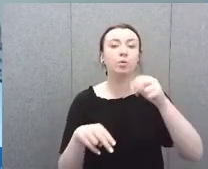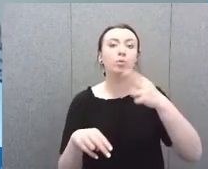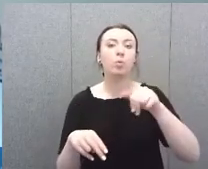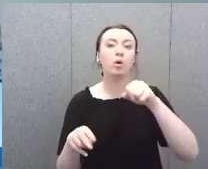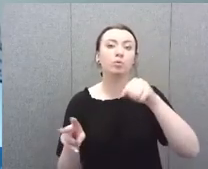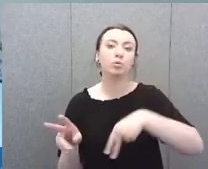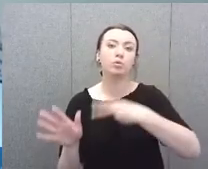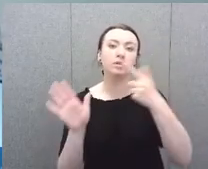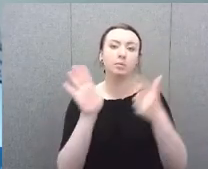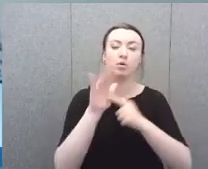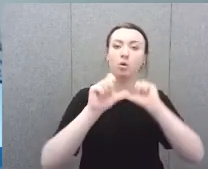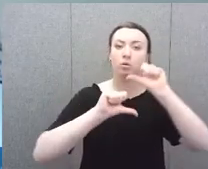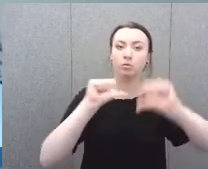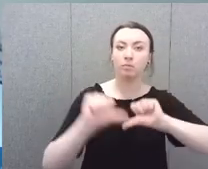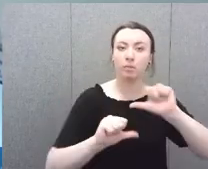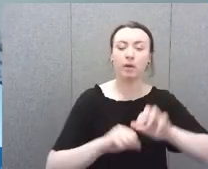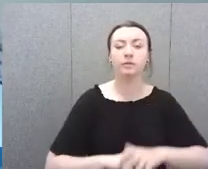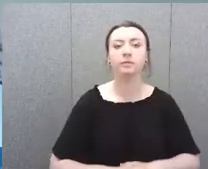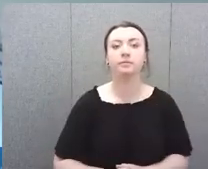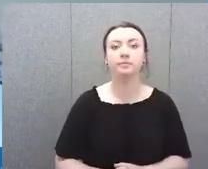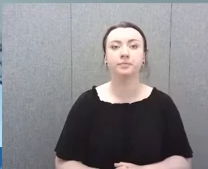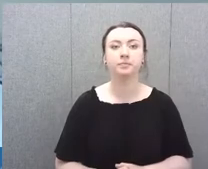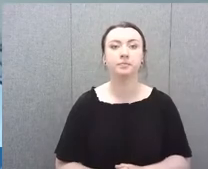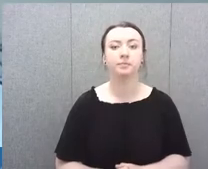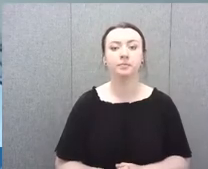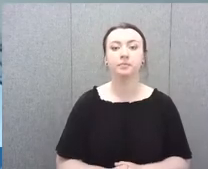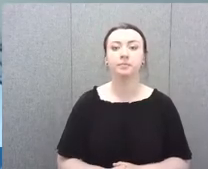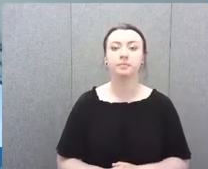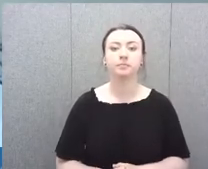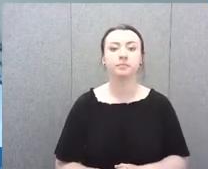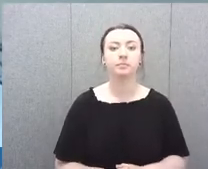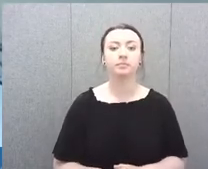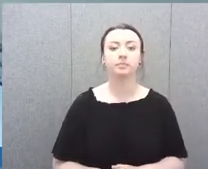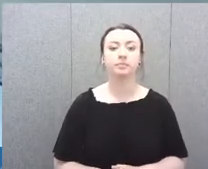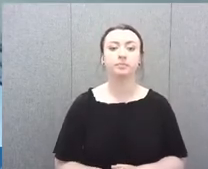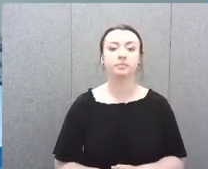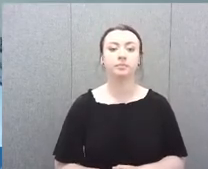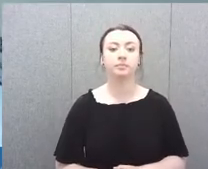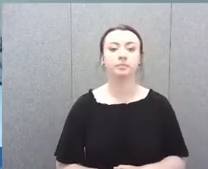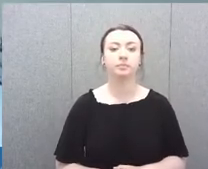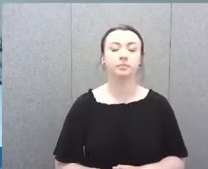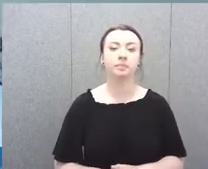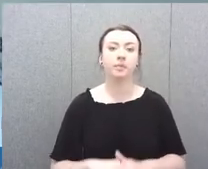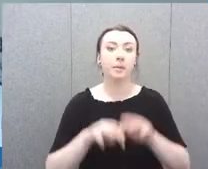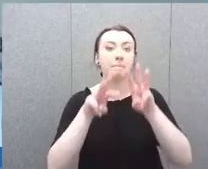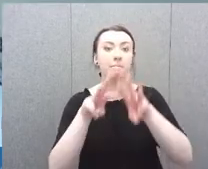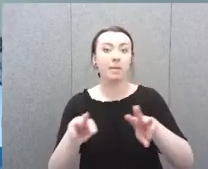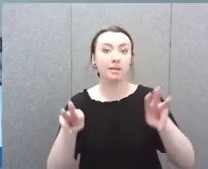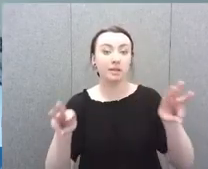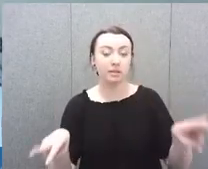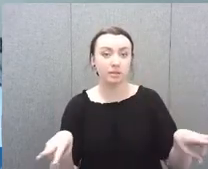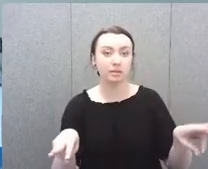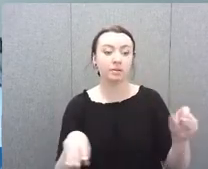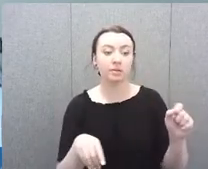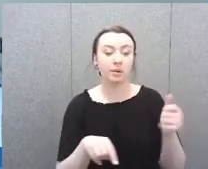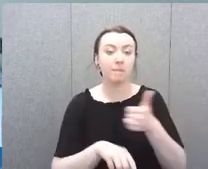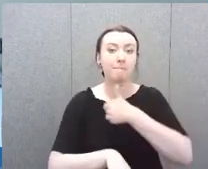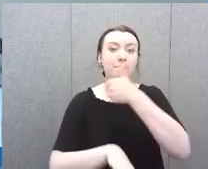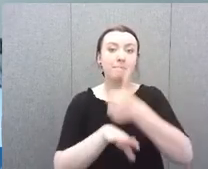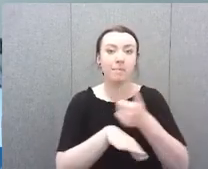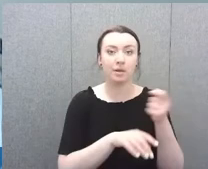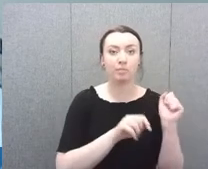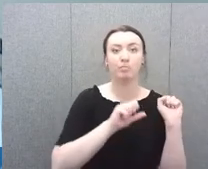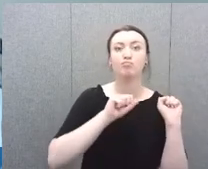года заместитель премьер-министра по европейской евроатлантической интеграции был